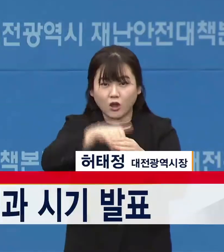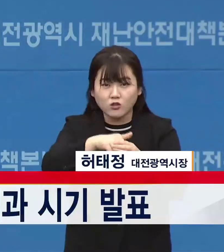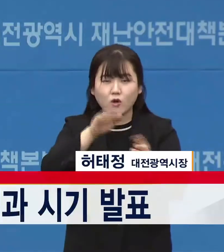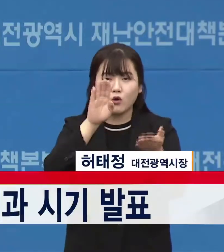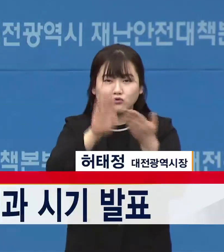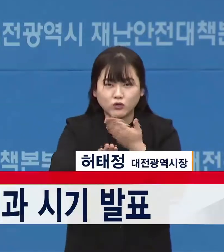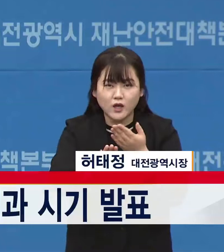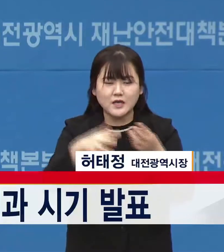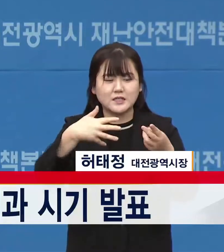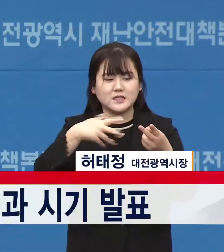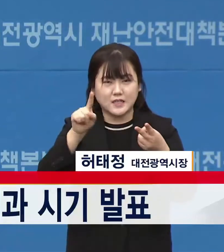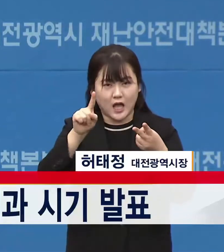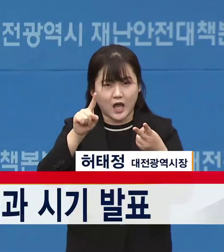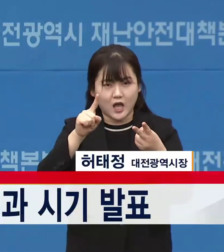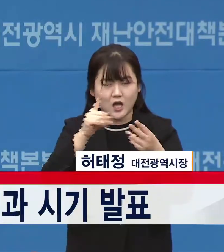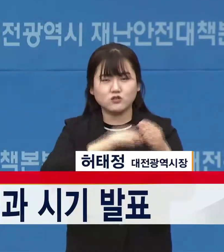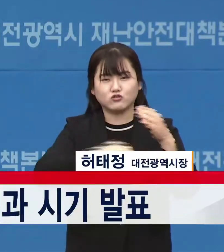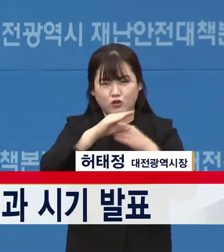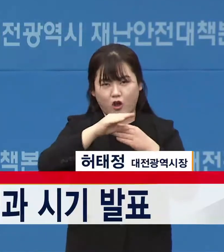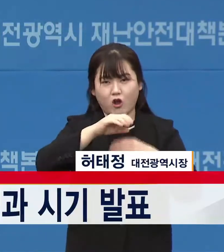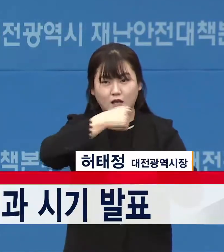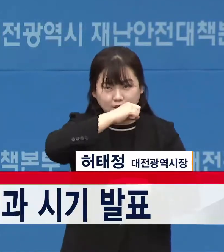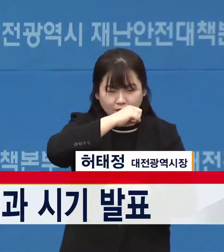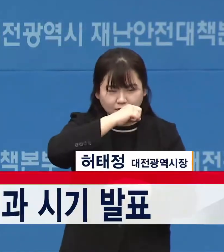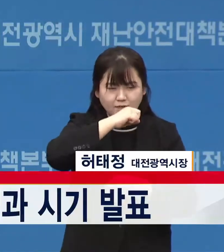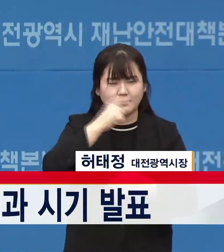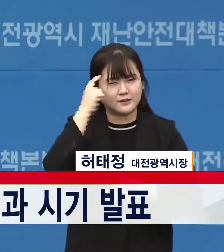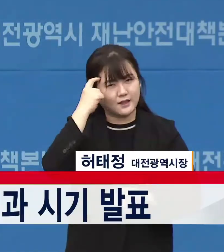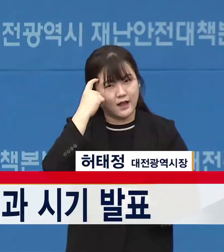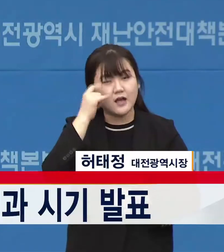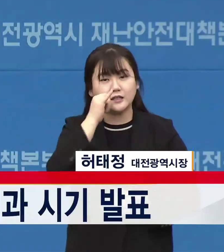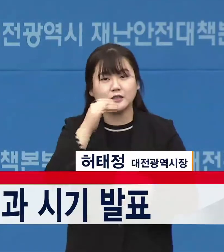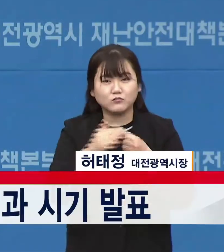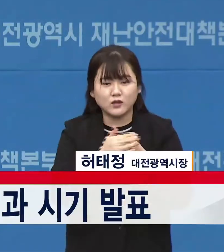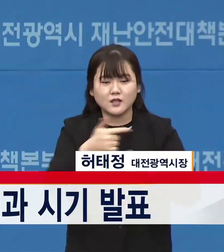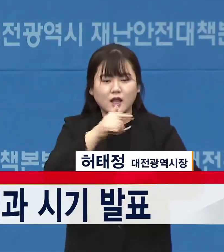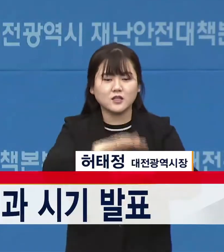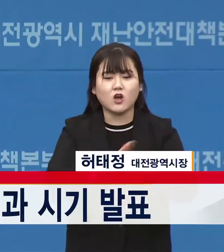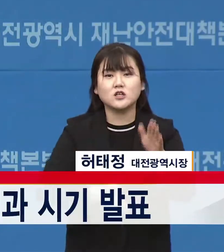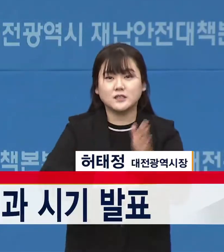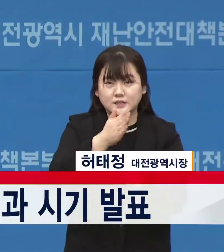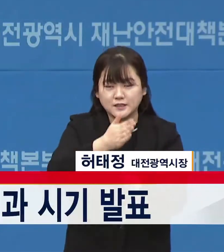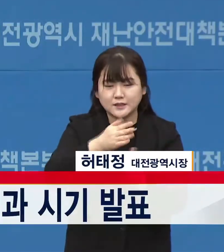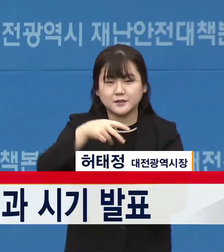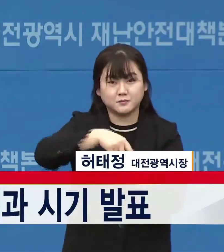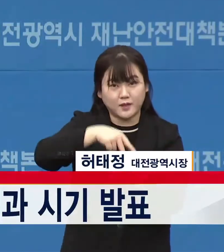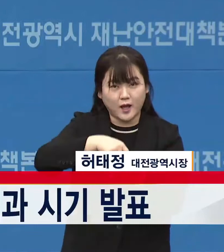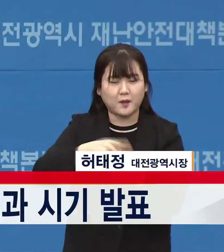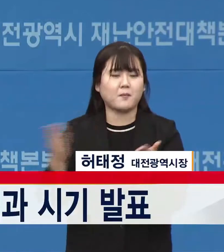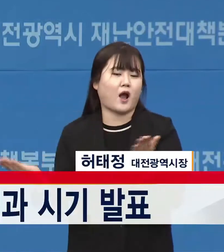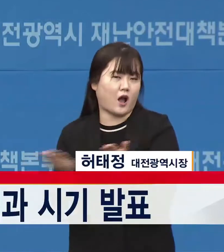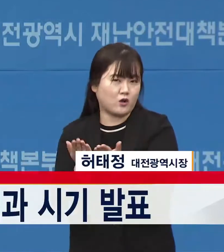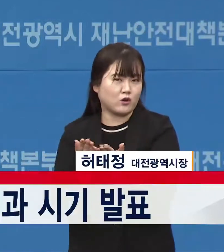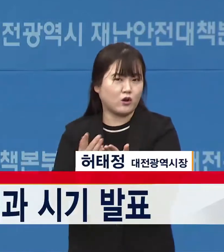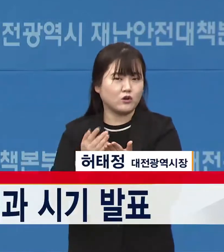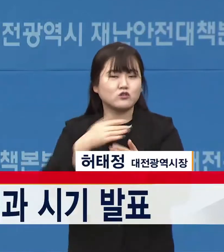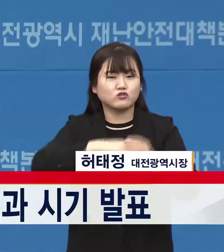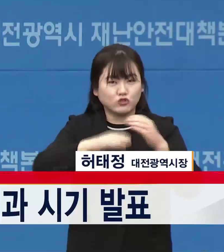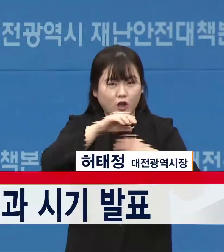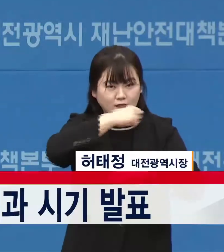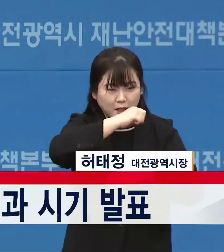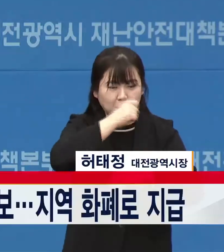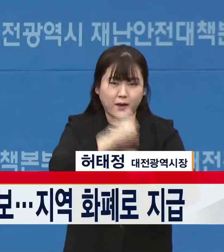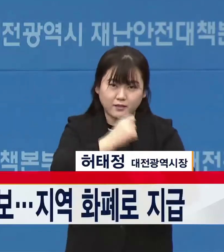정부의 2차 추경 편성이 예상되는 만큼 대전 씨도 여기에 맞춰 추경을 편성하여